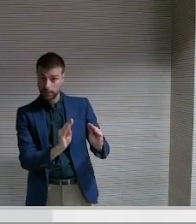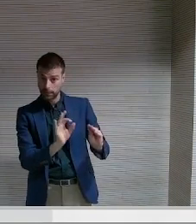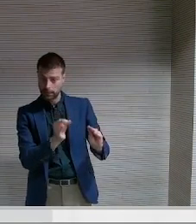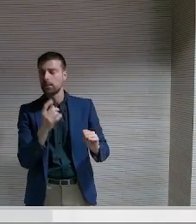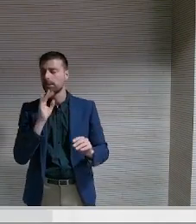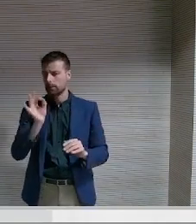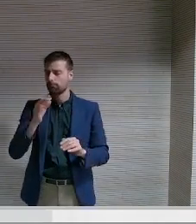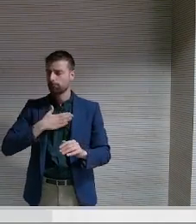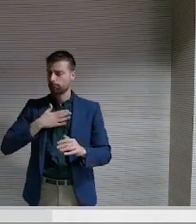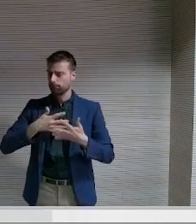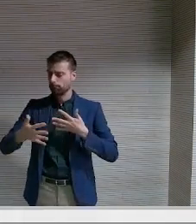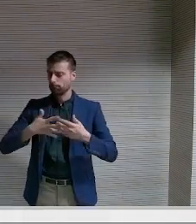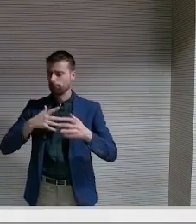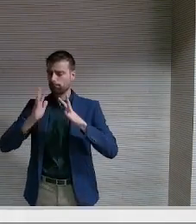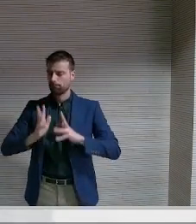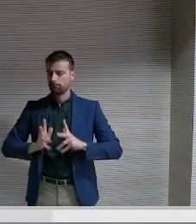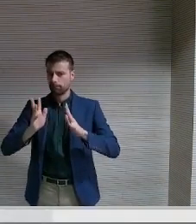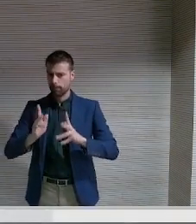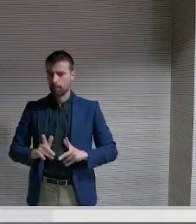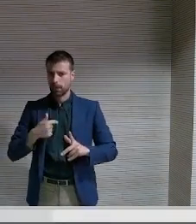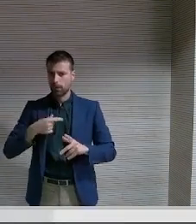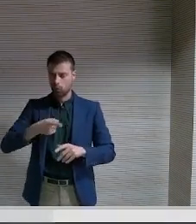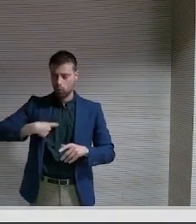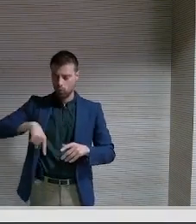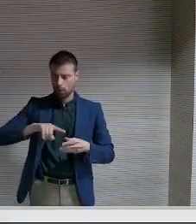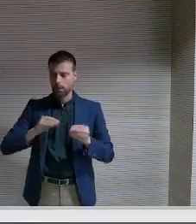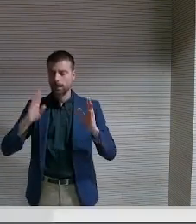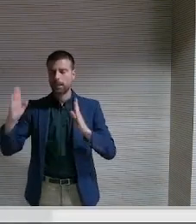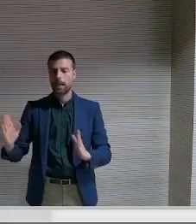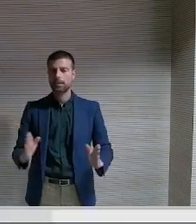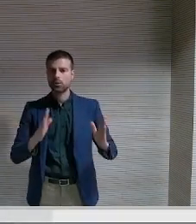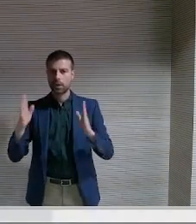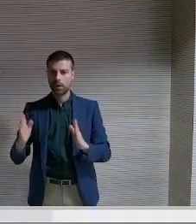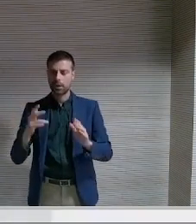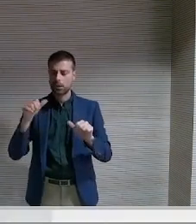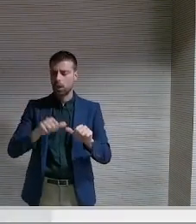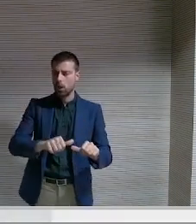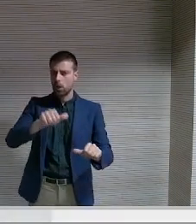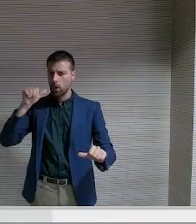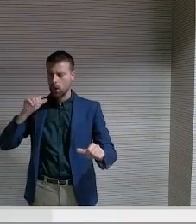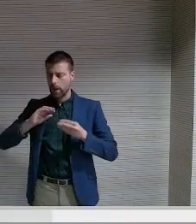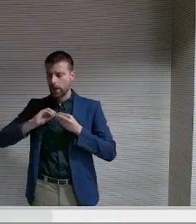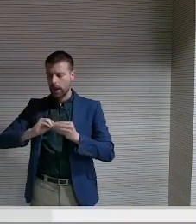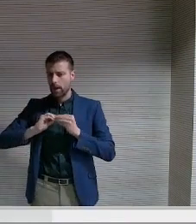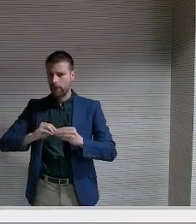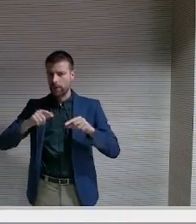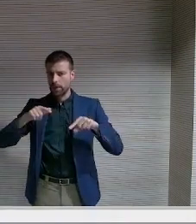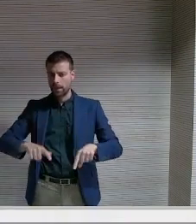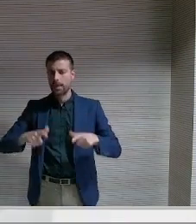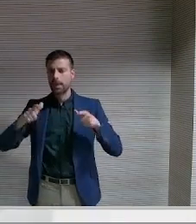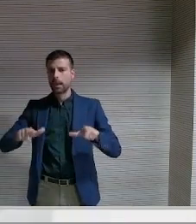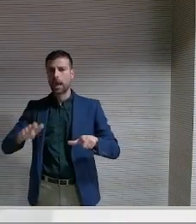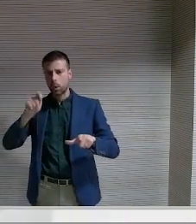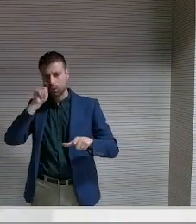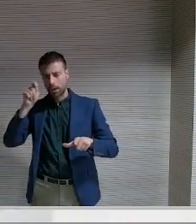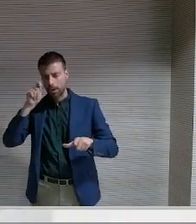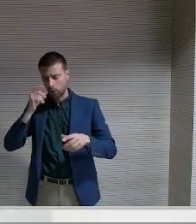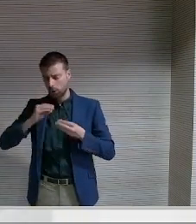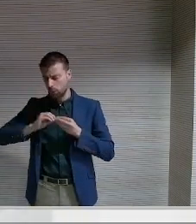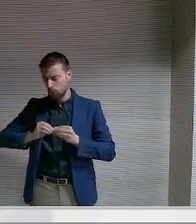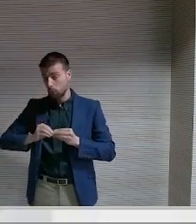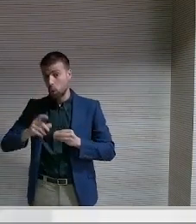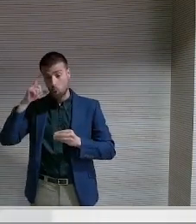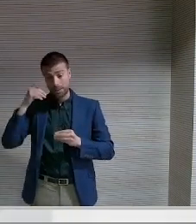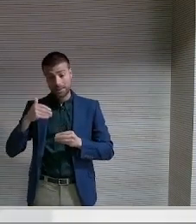Sí. És un càlcul de desestacionalització de sèries històriques que hem realitzat des de l'Observatori i en uns